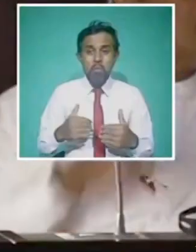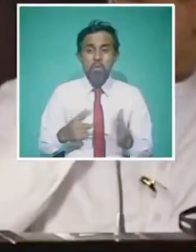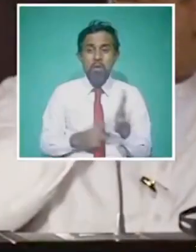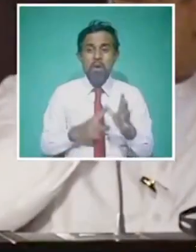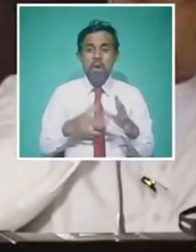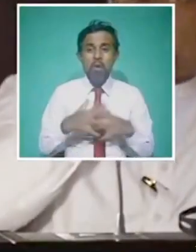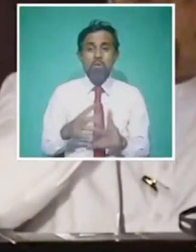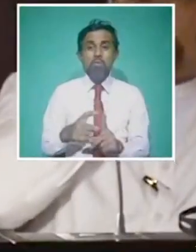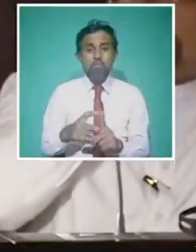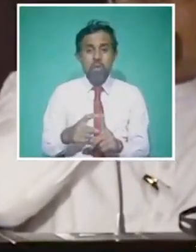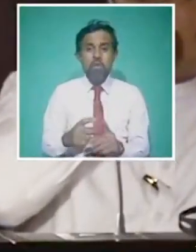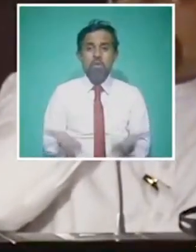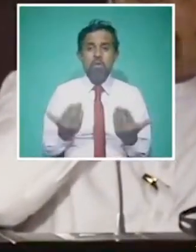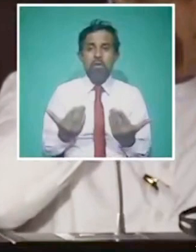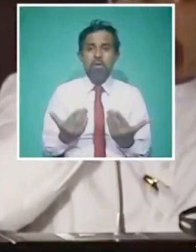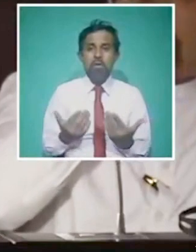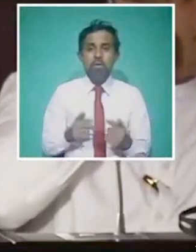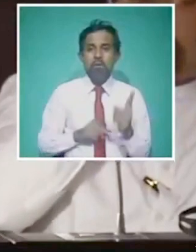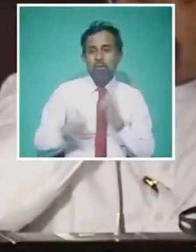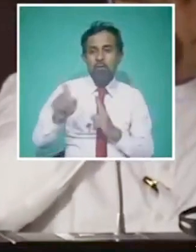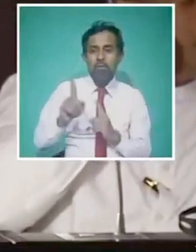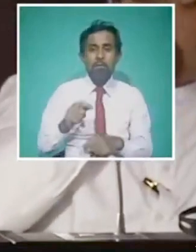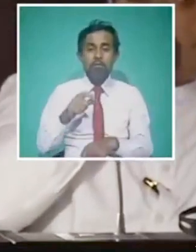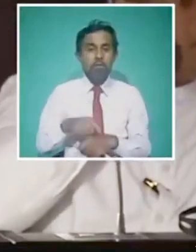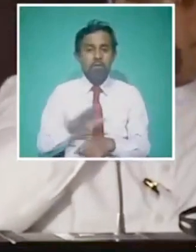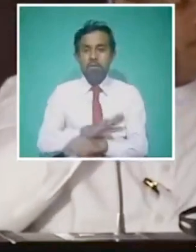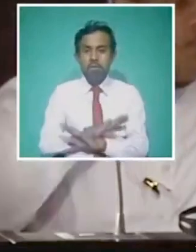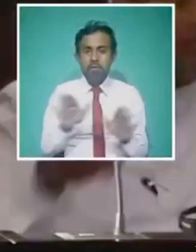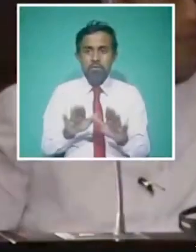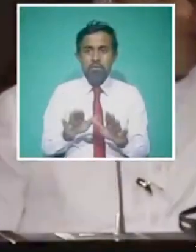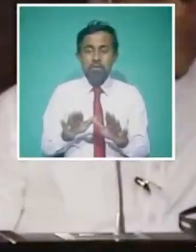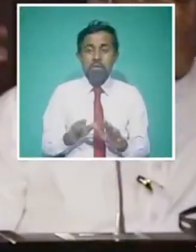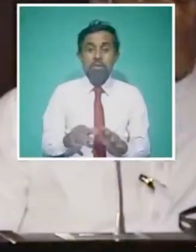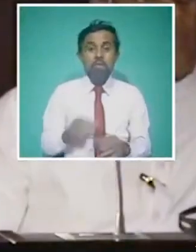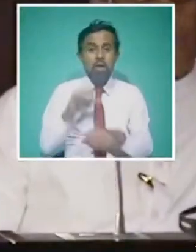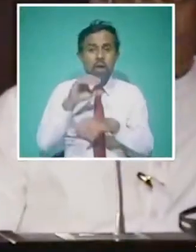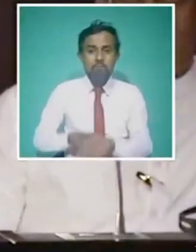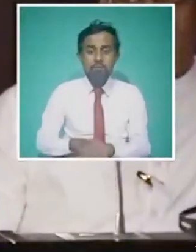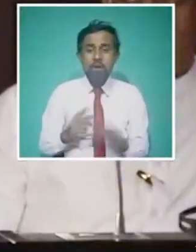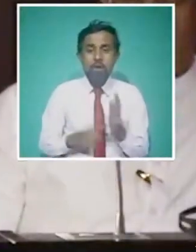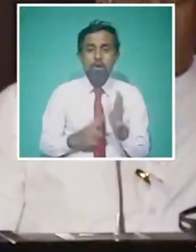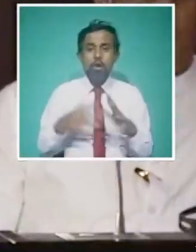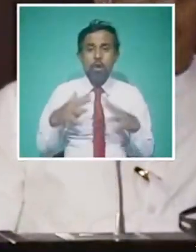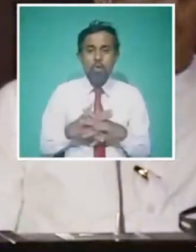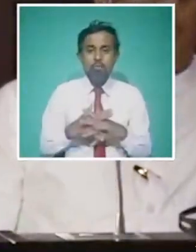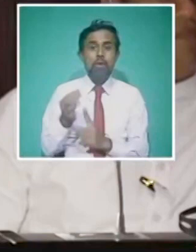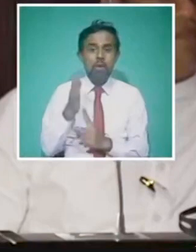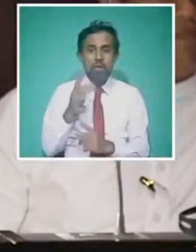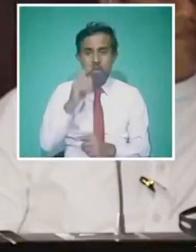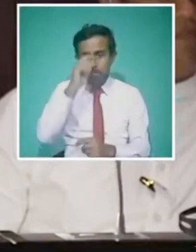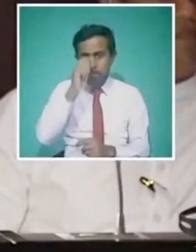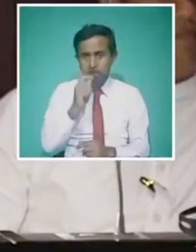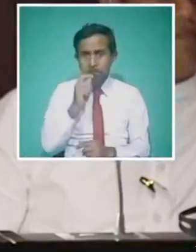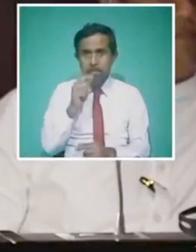රීති තව තද කරලා ඒකේ ගැළවීමට තියෙන අවස්ථාවල් නොදී මේ විනාශ කිරීමට ගෙනාපු මේ නීති රීති ගැන අපි ස්තුතිවන්ත වෙනවා.